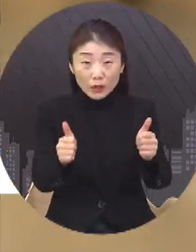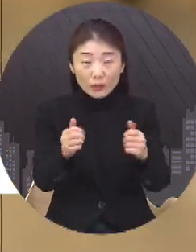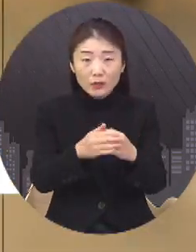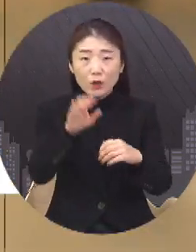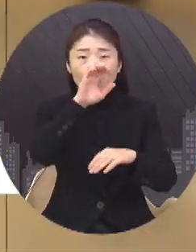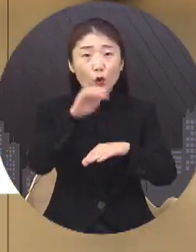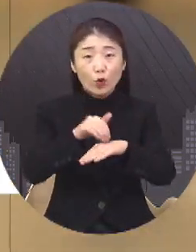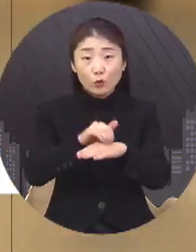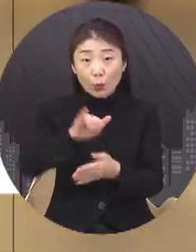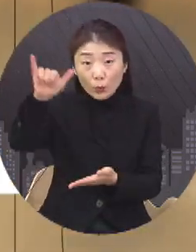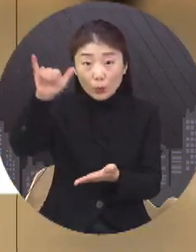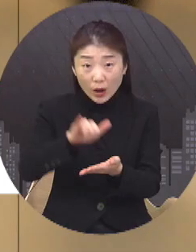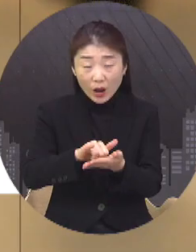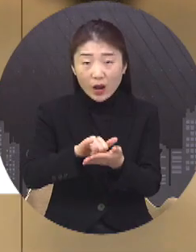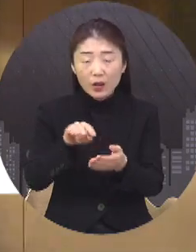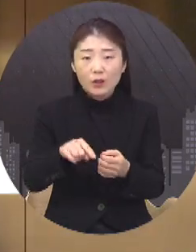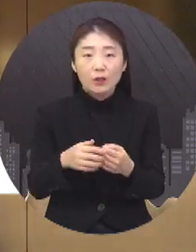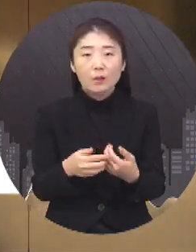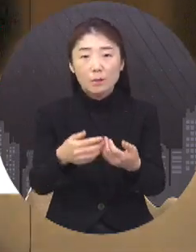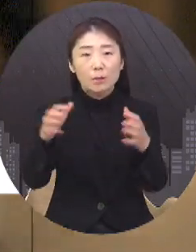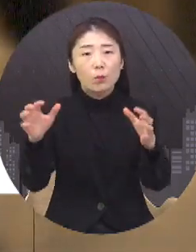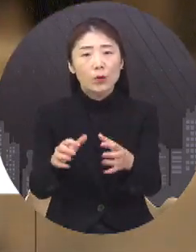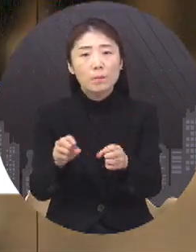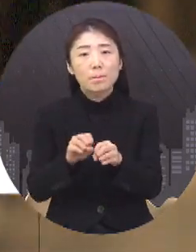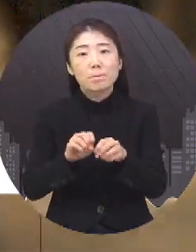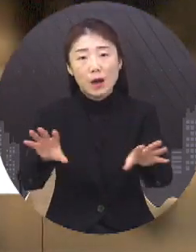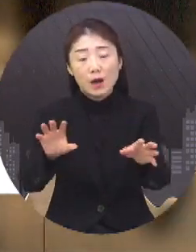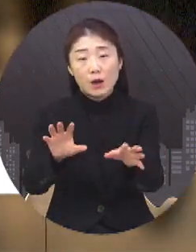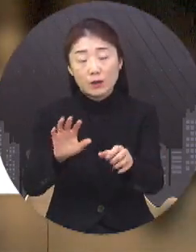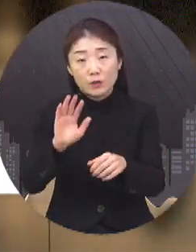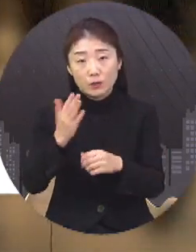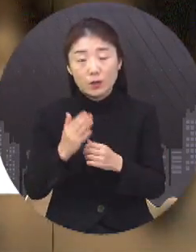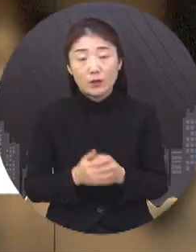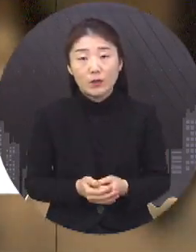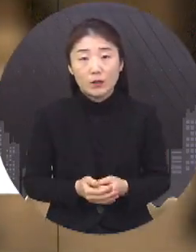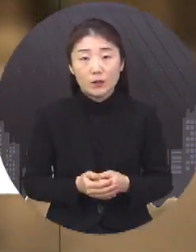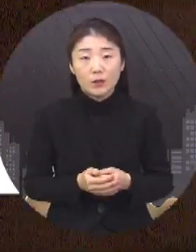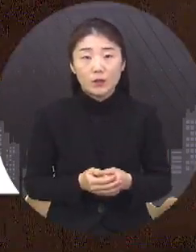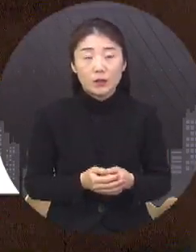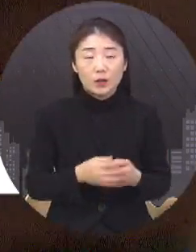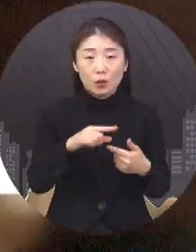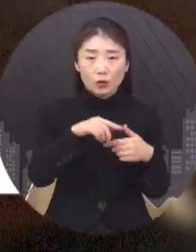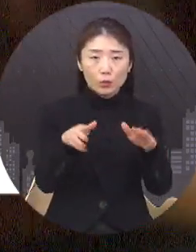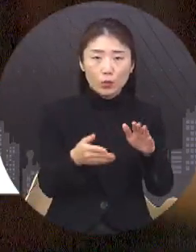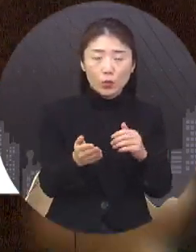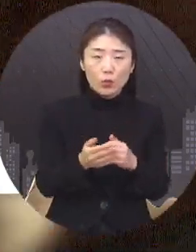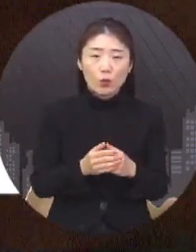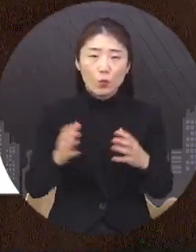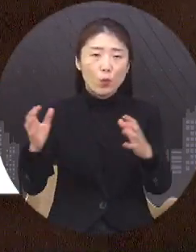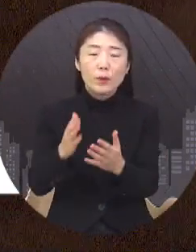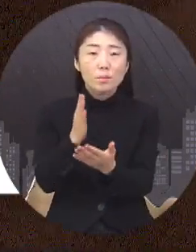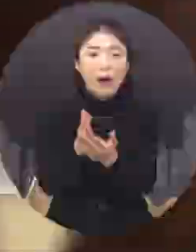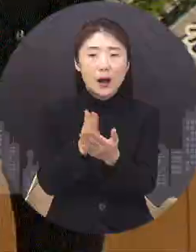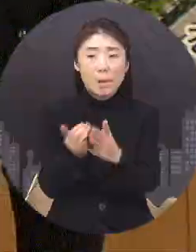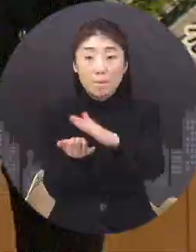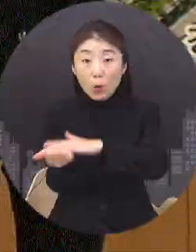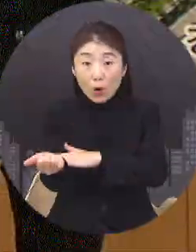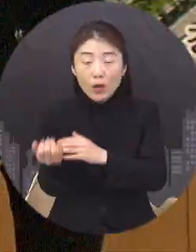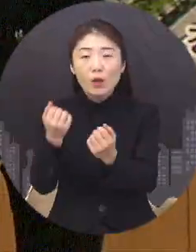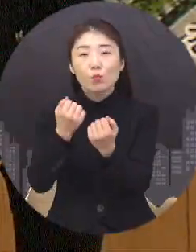했습니다 프로나 로 연수를 자잘한 은평 상담도 의 요청에도 국무원 까지가 담에 연수를 당해